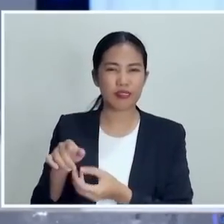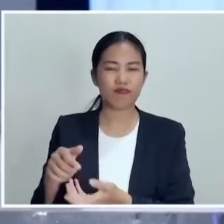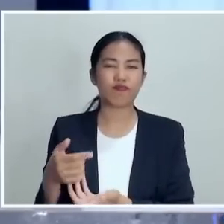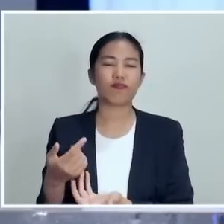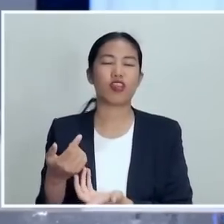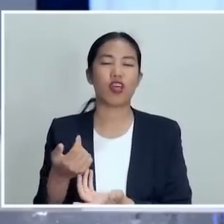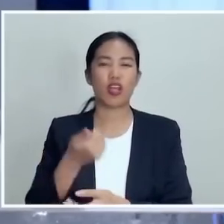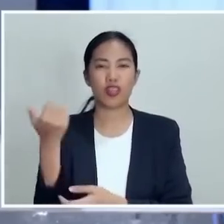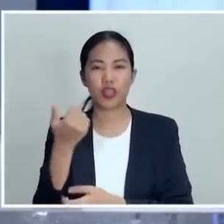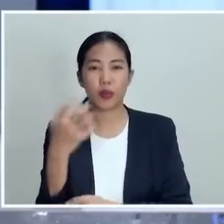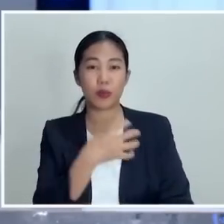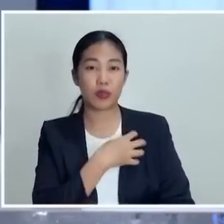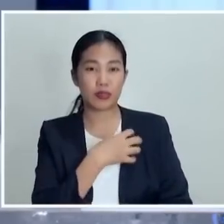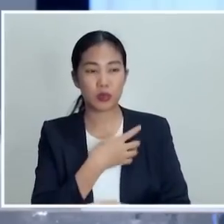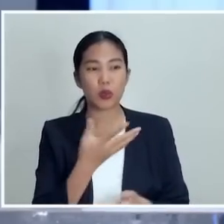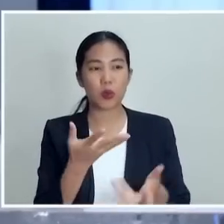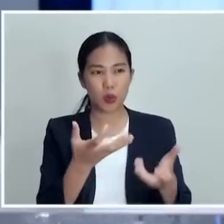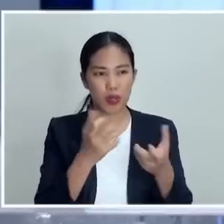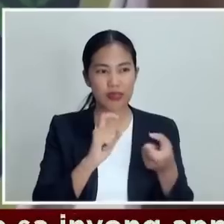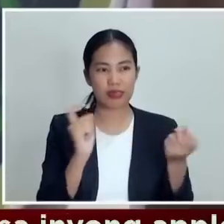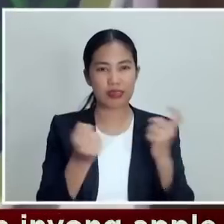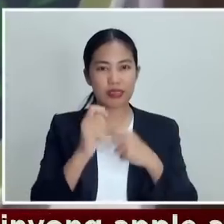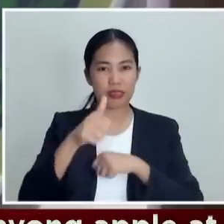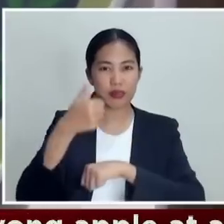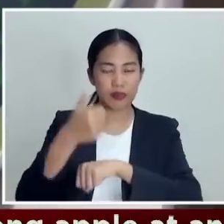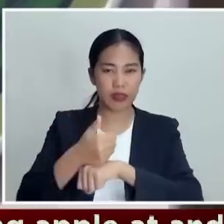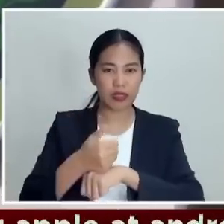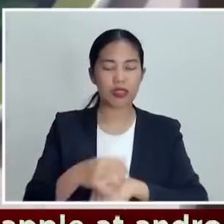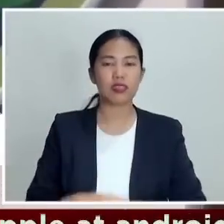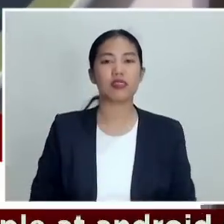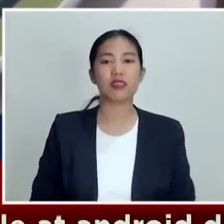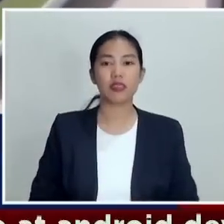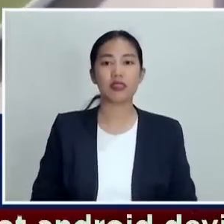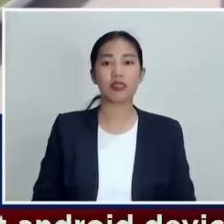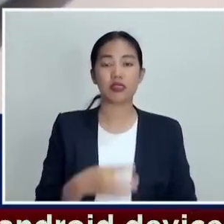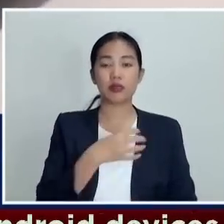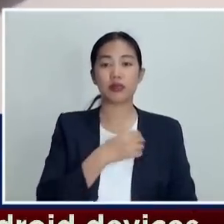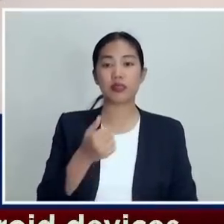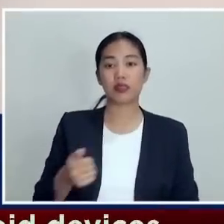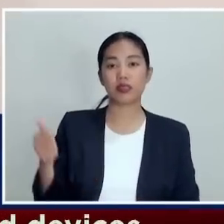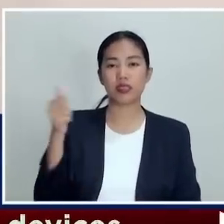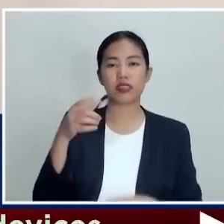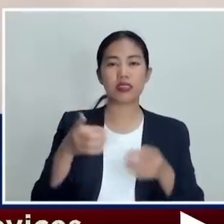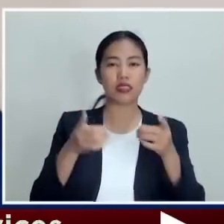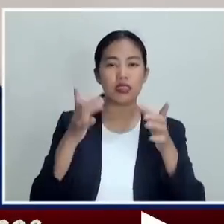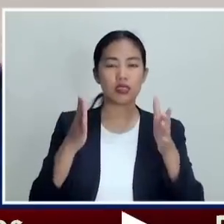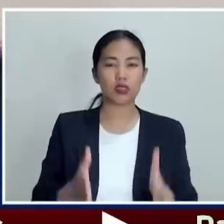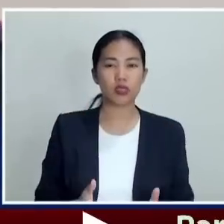naman ng assignment. Ayon kay Police Brigadier General Warren De Leon, Director ng